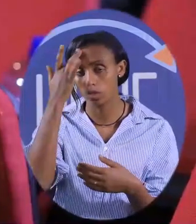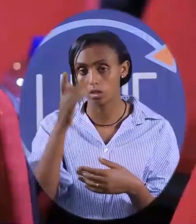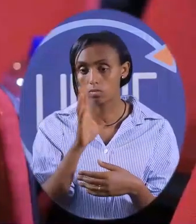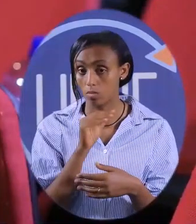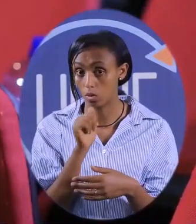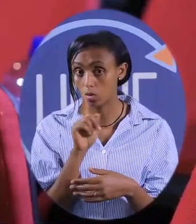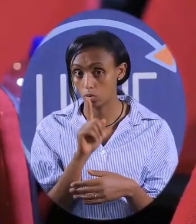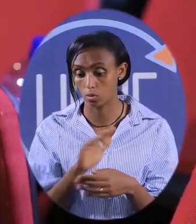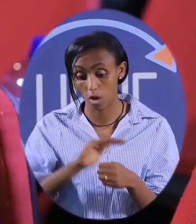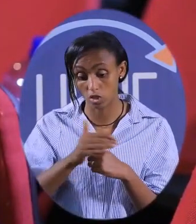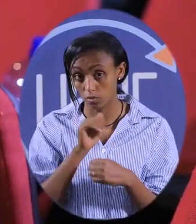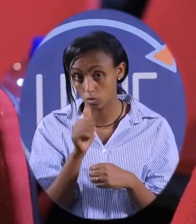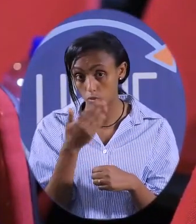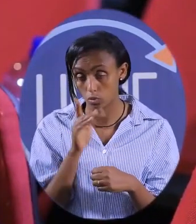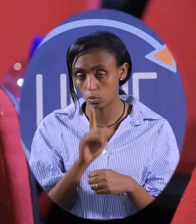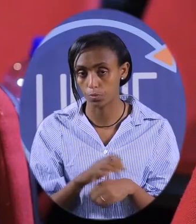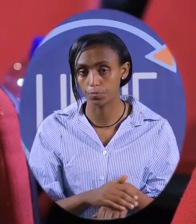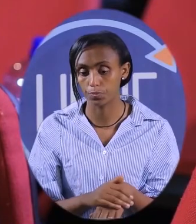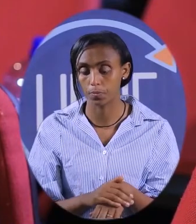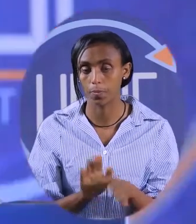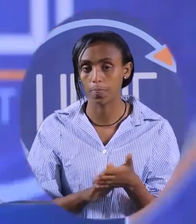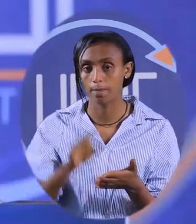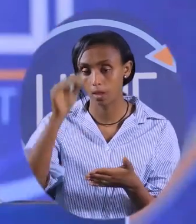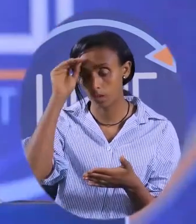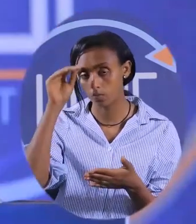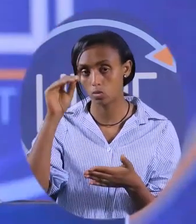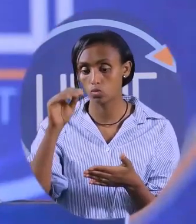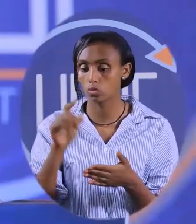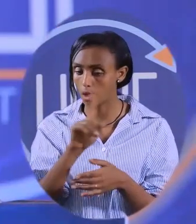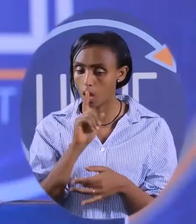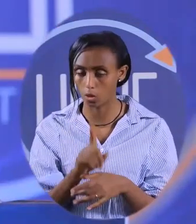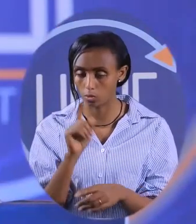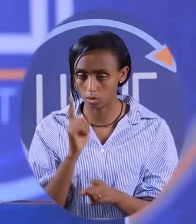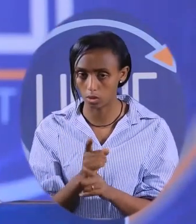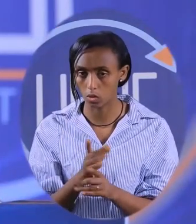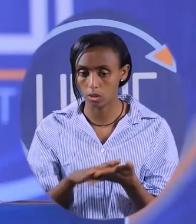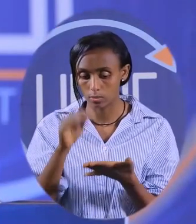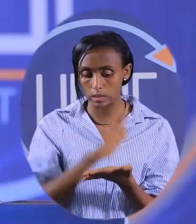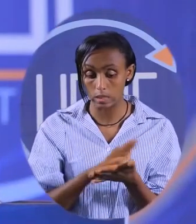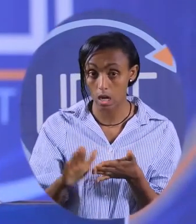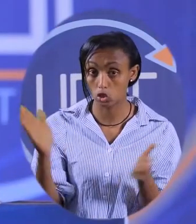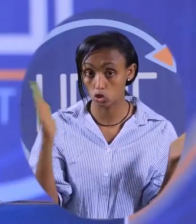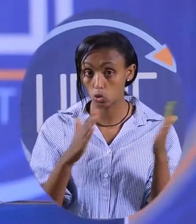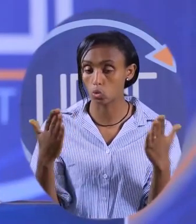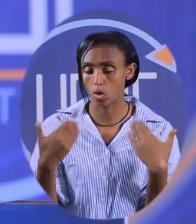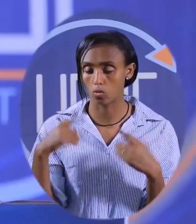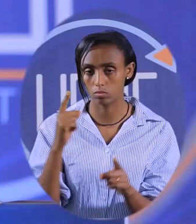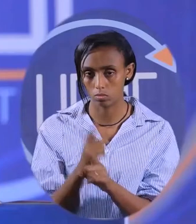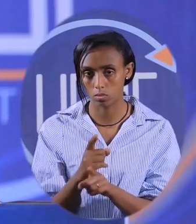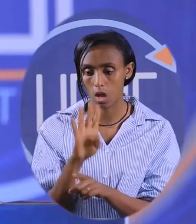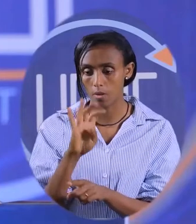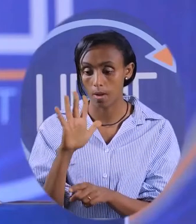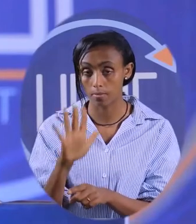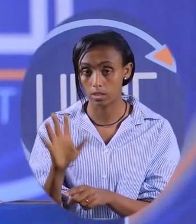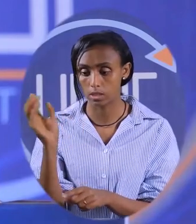እንትና እንደዚህ አንሸፋፍንም። እና ኦፍኮርስ የትምህርት ሴክተር ተጠያቂ ነው። የትምህርት ጥራት ችግሮች አሉ። 45